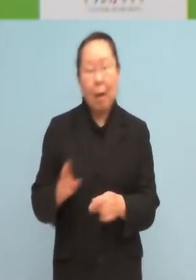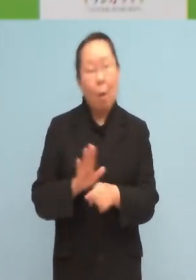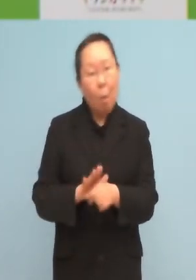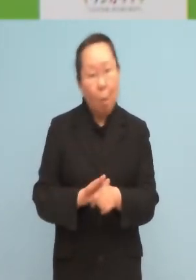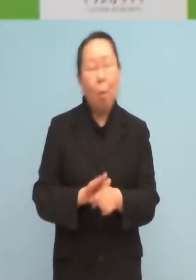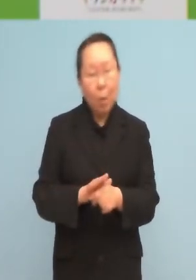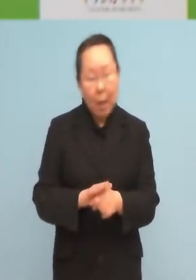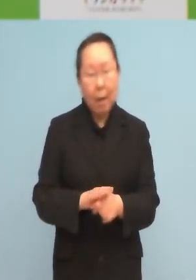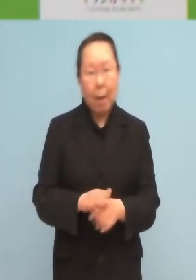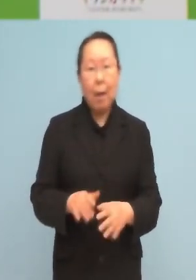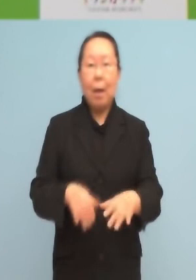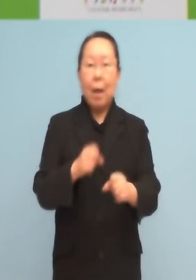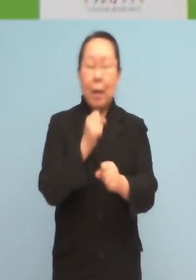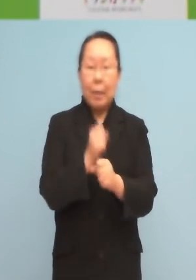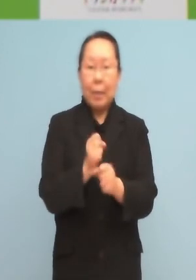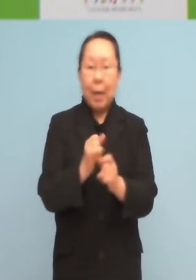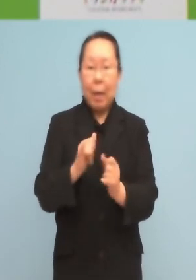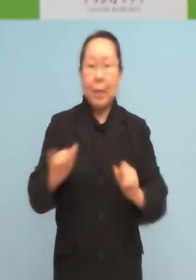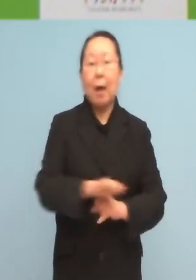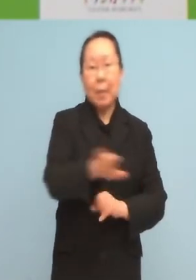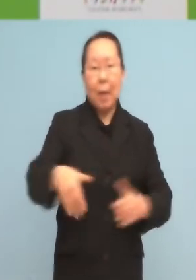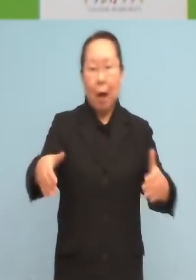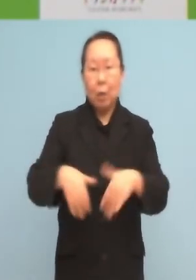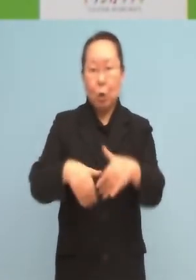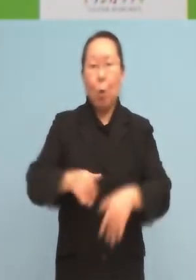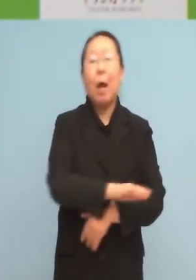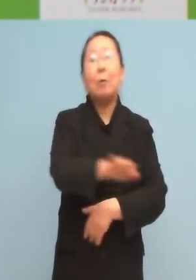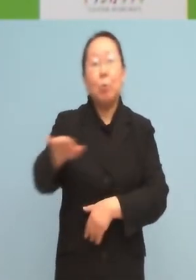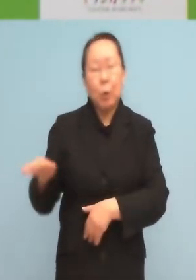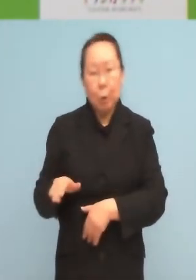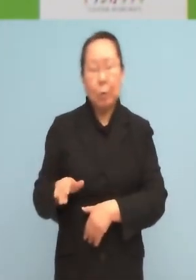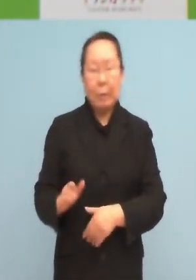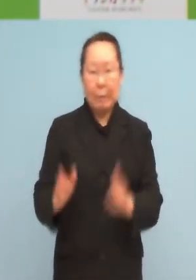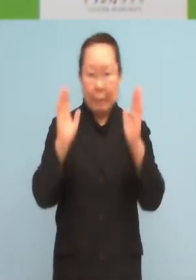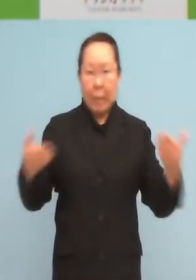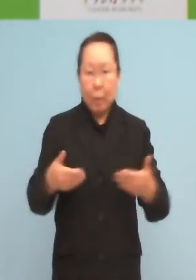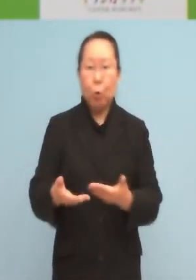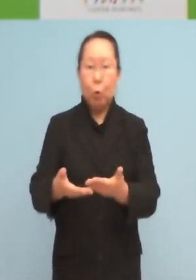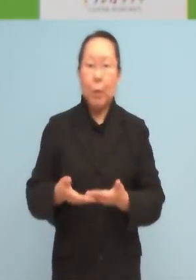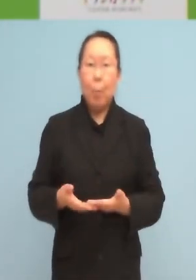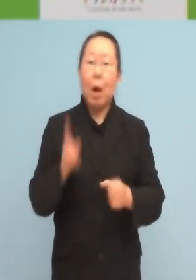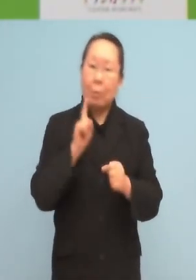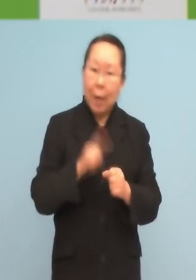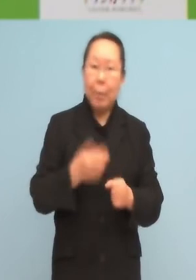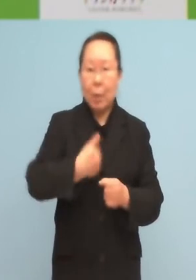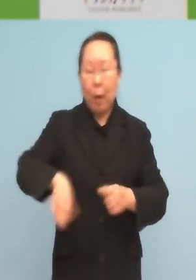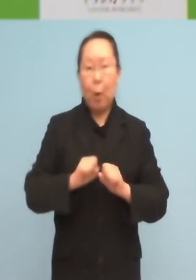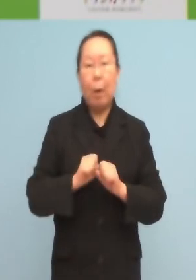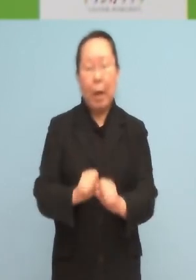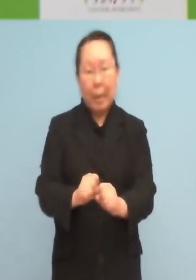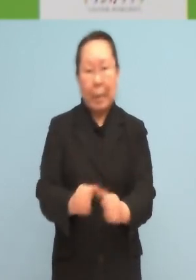生産者の方々に営農に取り組んでいただくために、まずとにかくやらなければならないこと、これを盛り込んでいるところであります